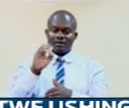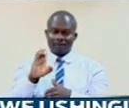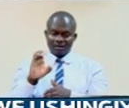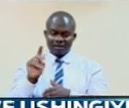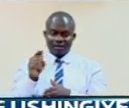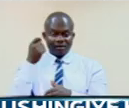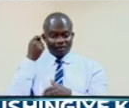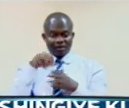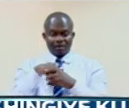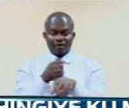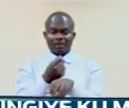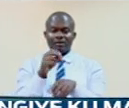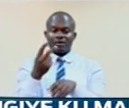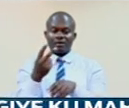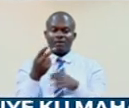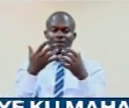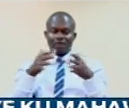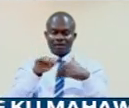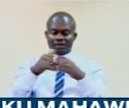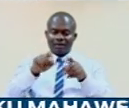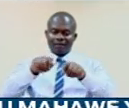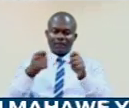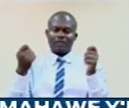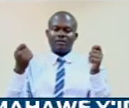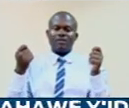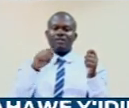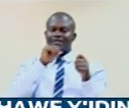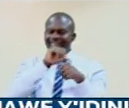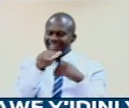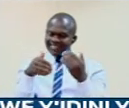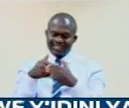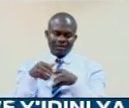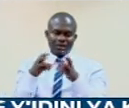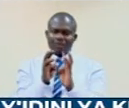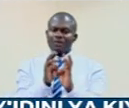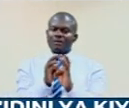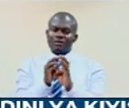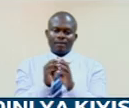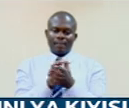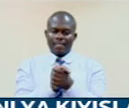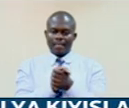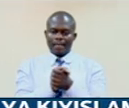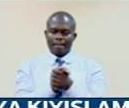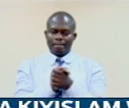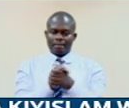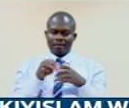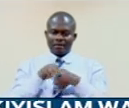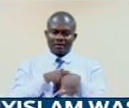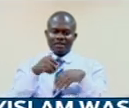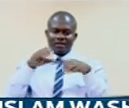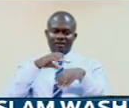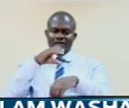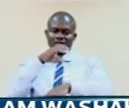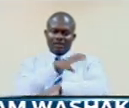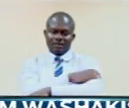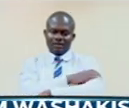wabonye ko minota nk'ibiri itarenze itanu yari amaze kuvunika, nta options ziri offensive zari nkeya cyane. Ni mu gihe kapitaine w'ikipe ya